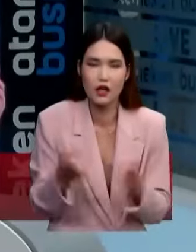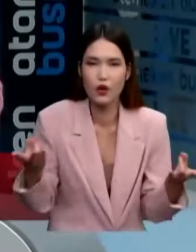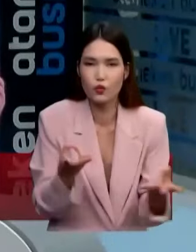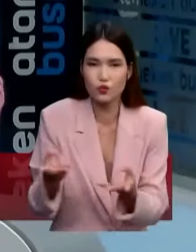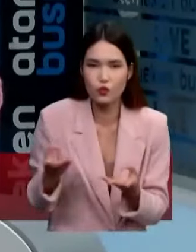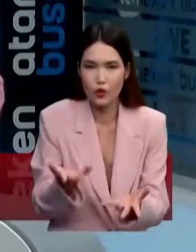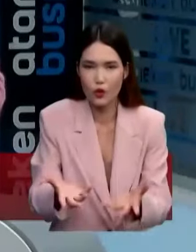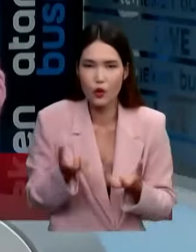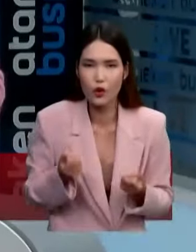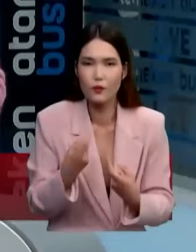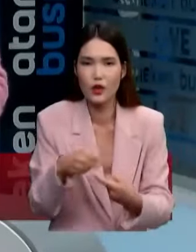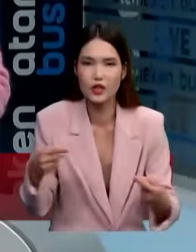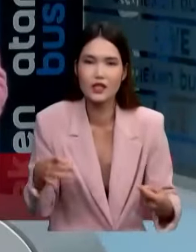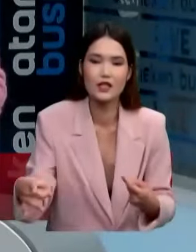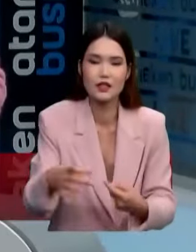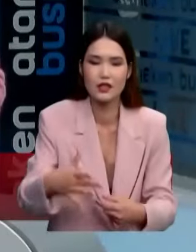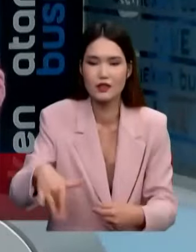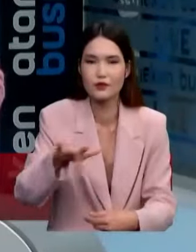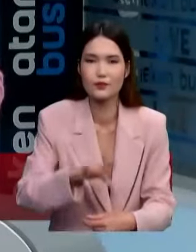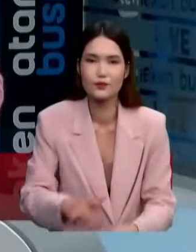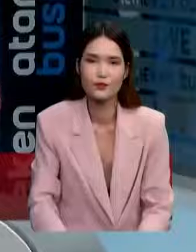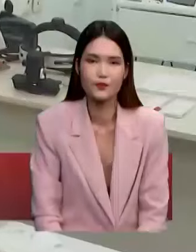оборудование получили несколько регионов страны.